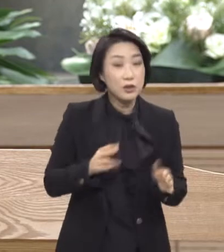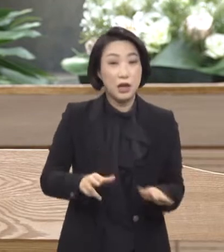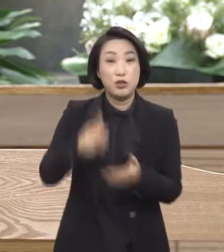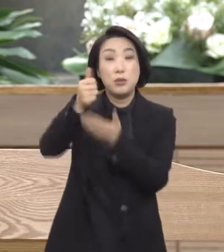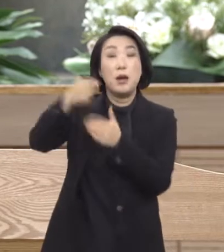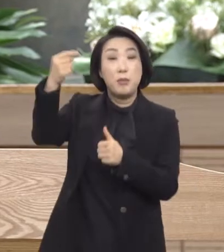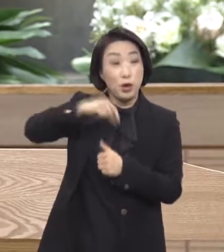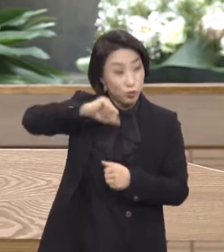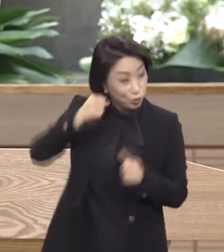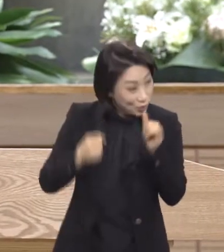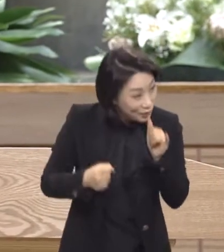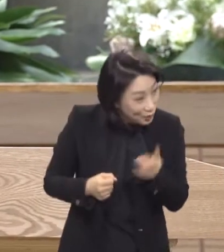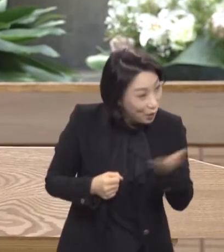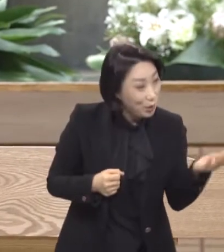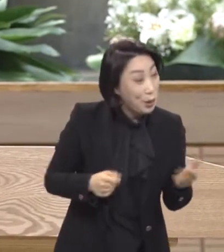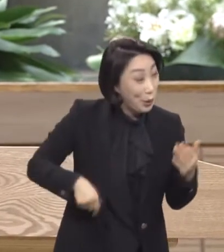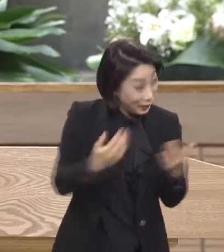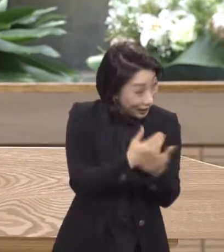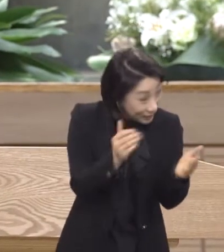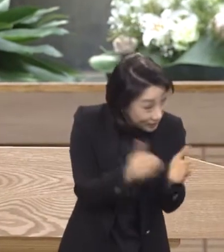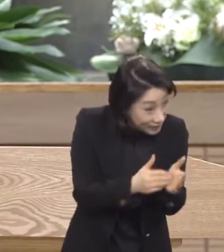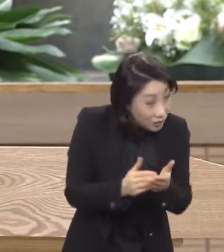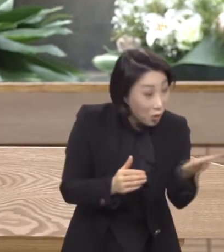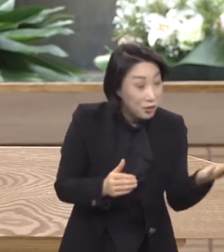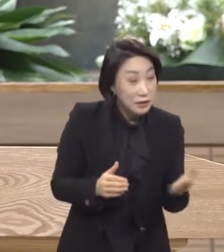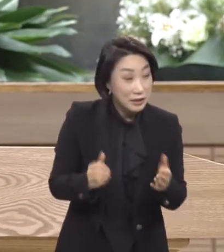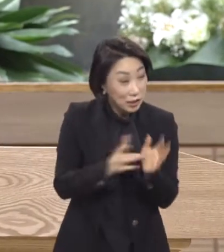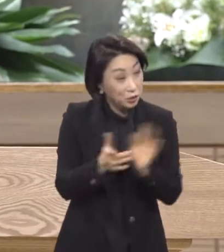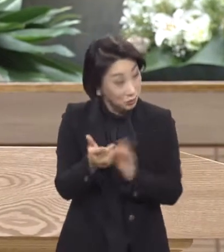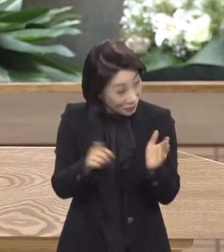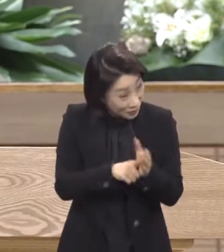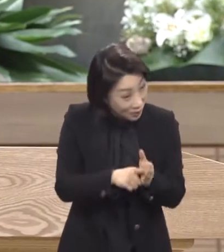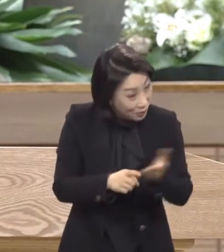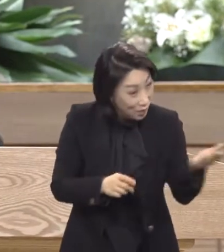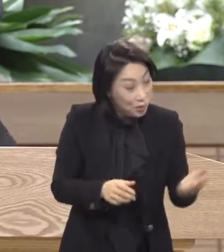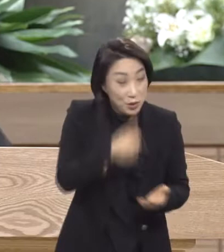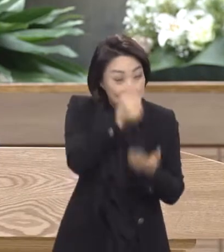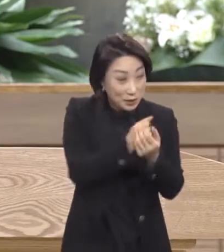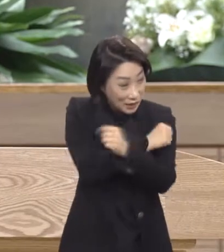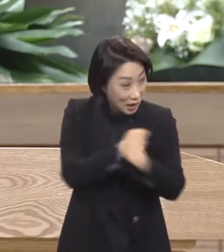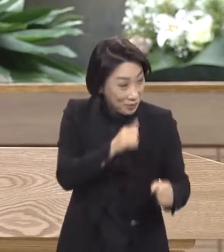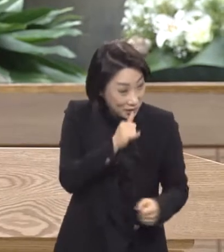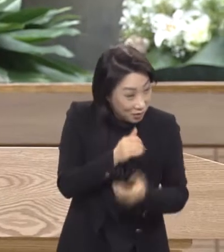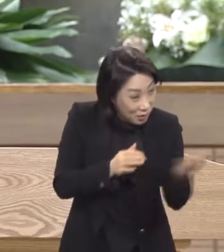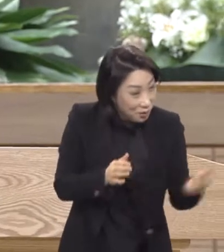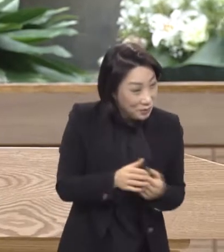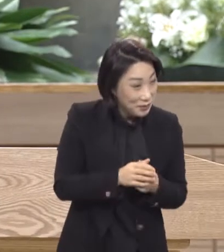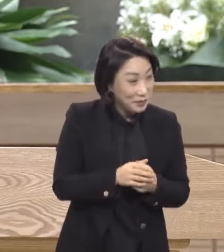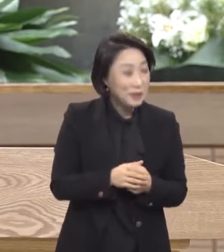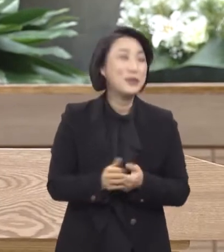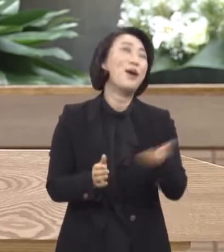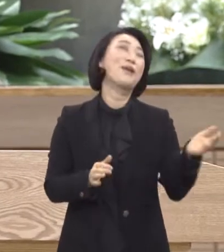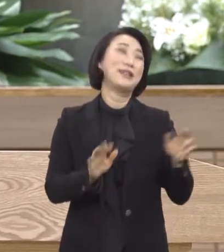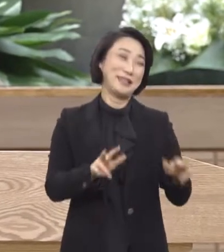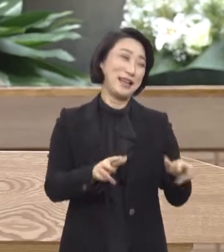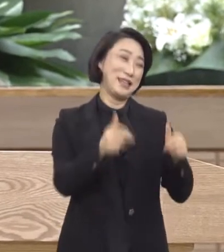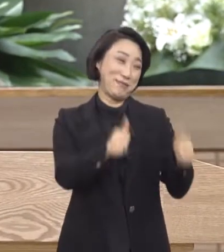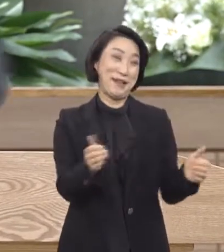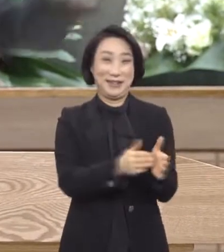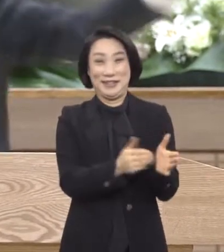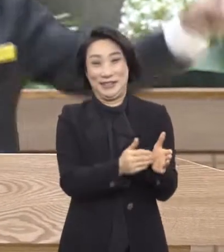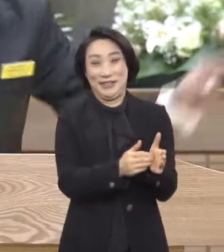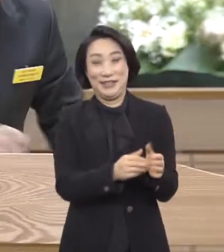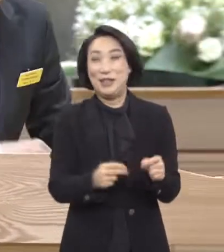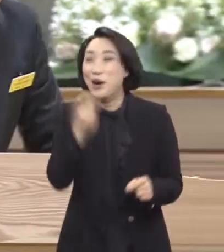명령을 들었으니 회개했으니 나를 믿었으니 제사 안 받았으니 너는 심판이